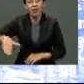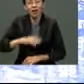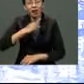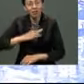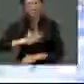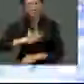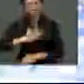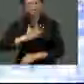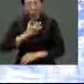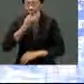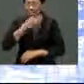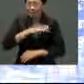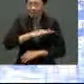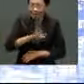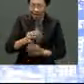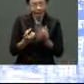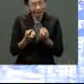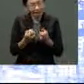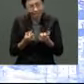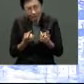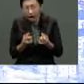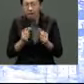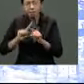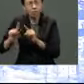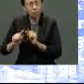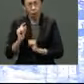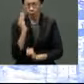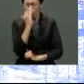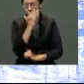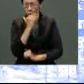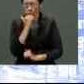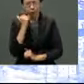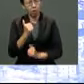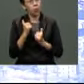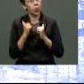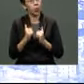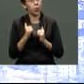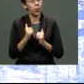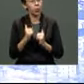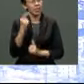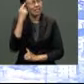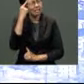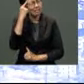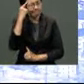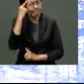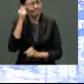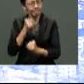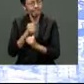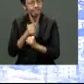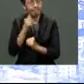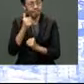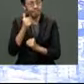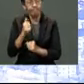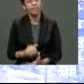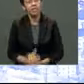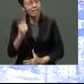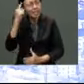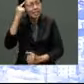ได้ใกล้ชิดกับธรรมชาติได้มากที่สุดซึ่งผมว่านี่เป็นไอเดียที่น่าจะเกิดขึ้นได้และเป็นไปได้ที่ท